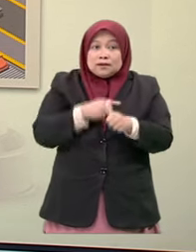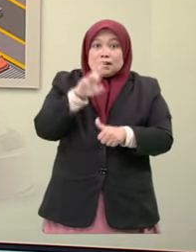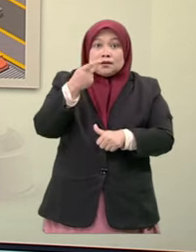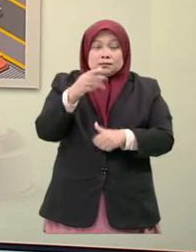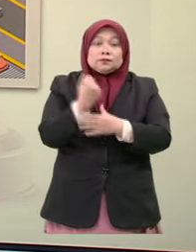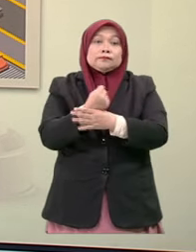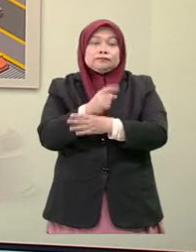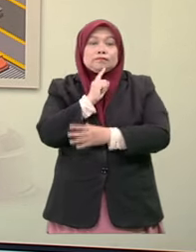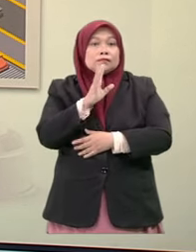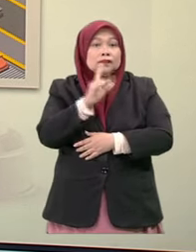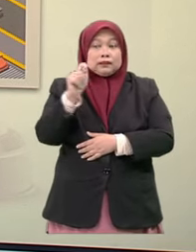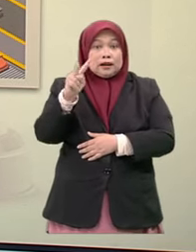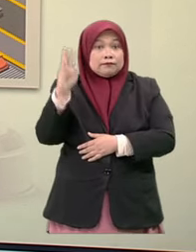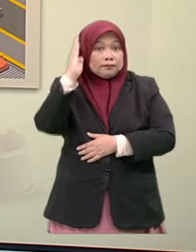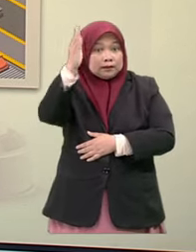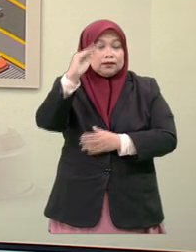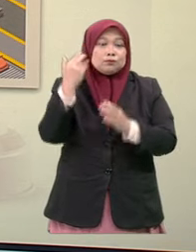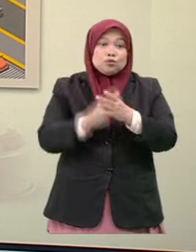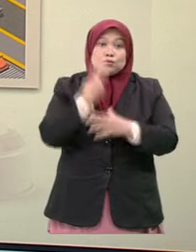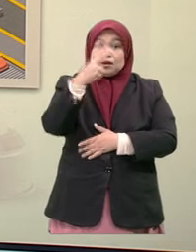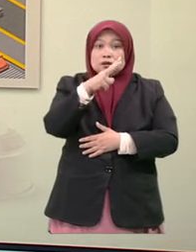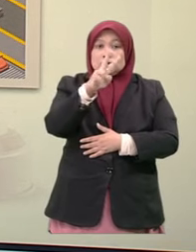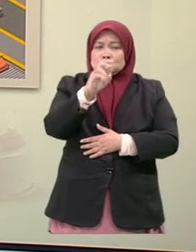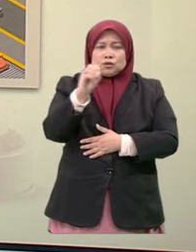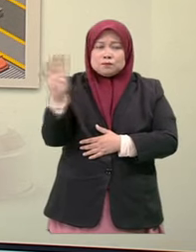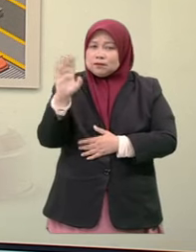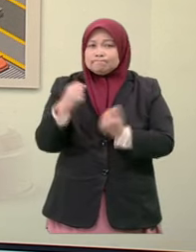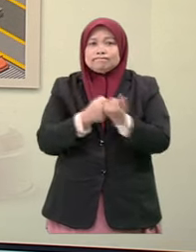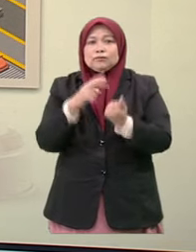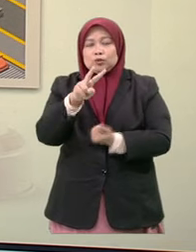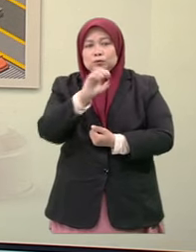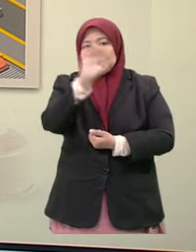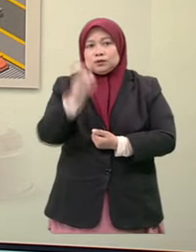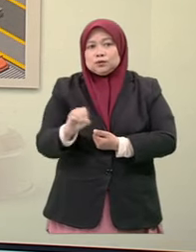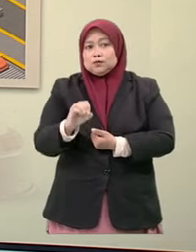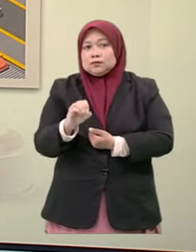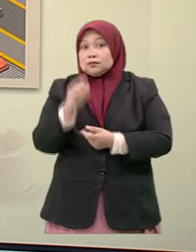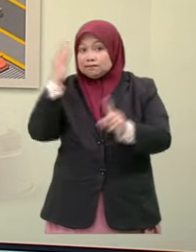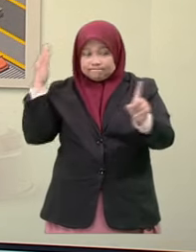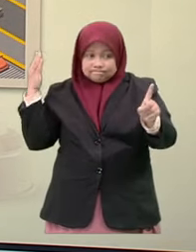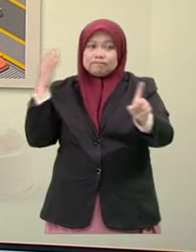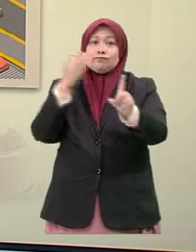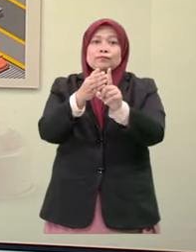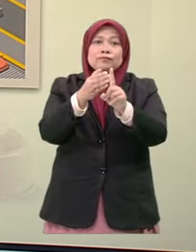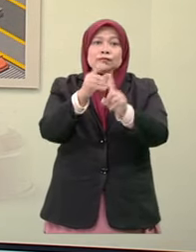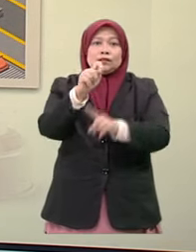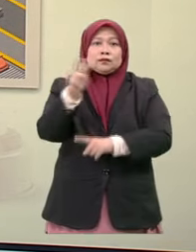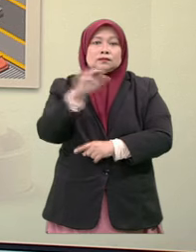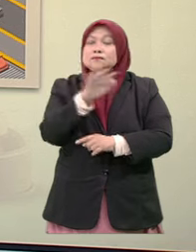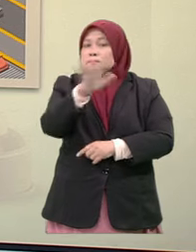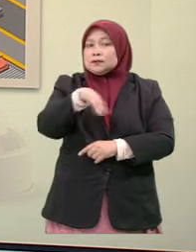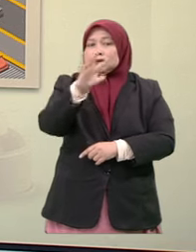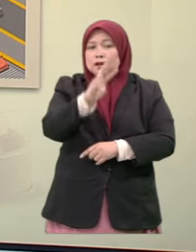investment berkata tiv bagi tempoh 2 bulan 2024 menyumbang kepada 20% kepada sasaran tiv iaitu